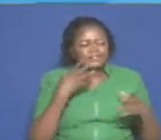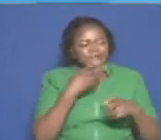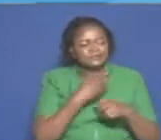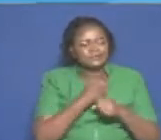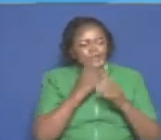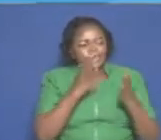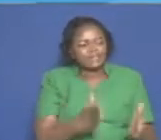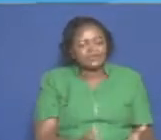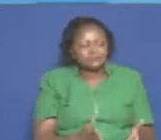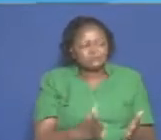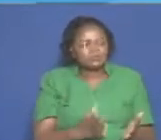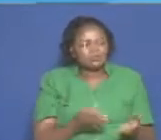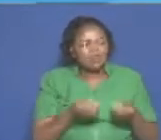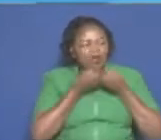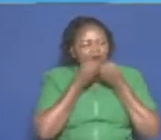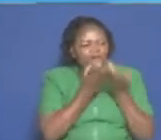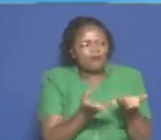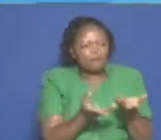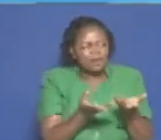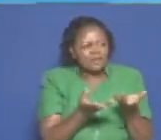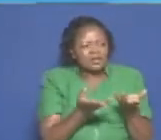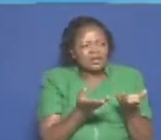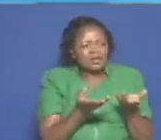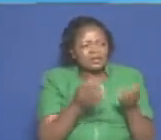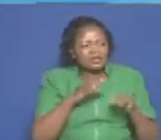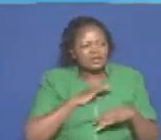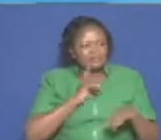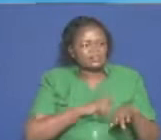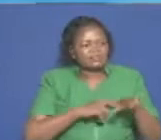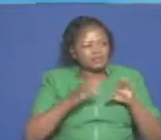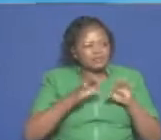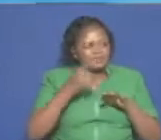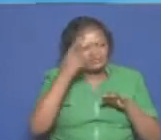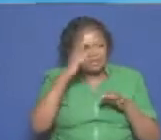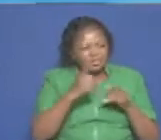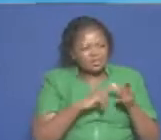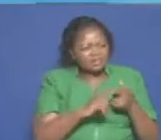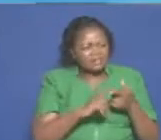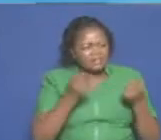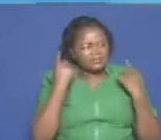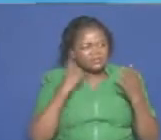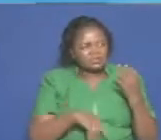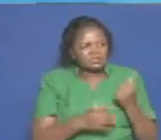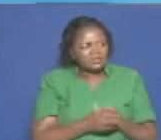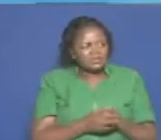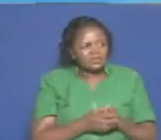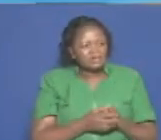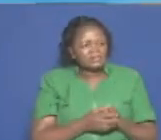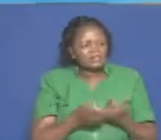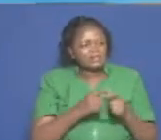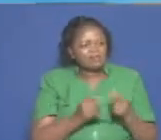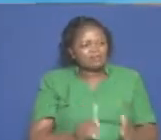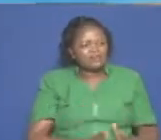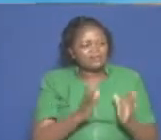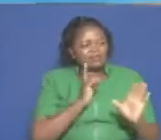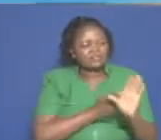hili wajuzwe kwa muda, waelezwe, waambiwe kwamba hata kukuwe na mafunzo ya umma, public